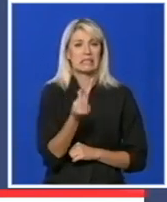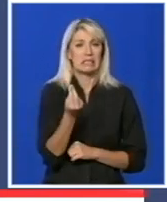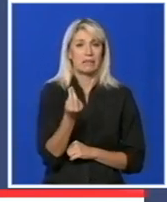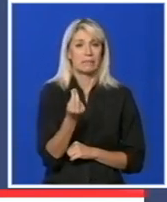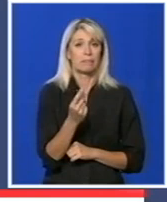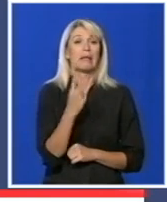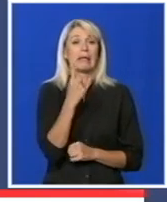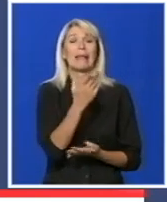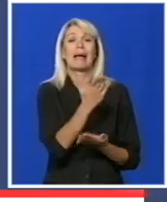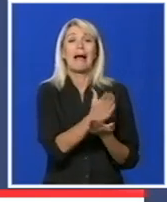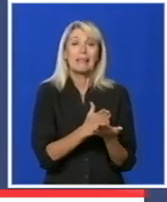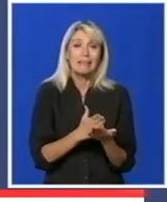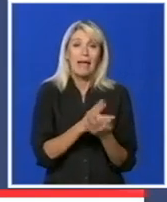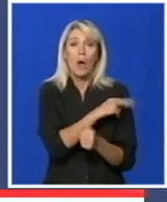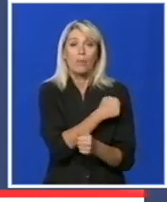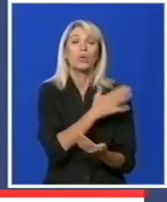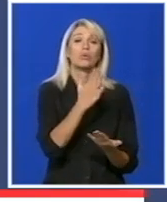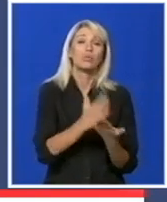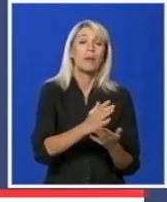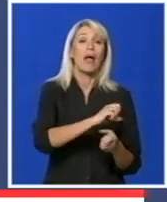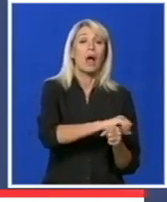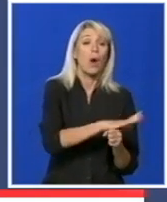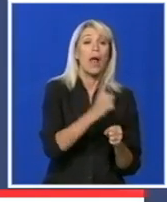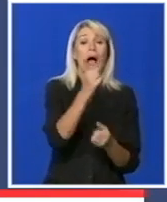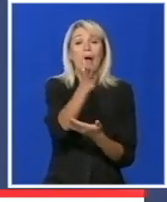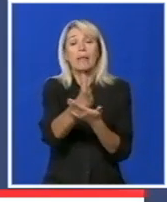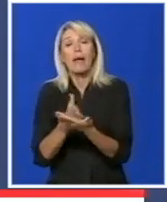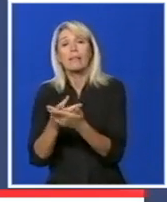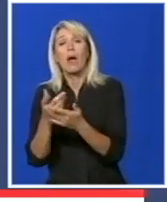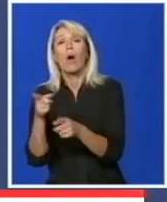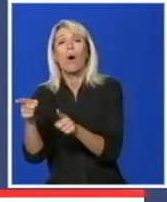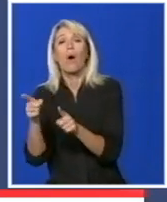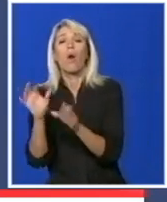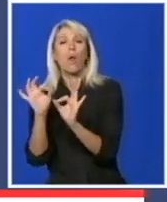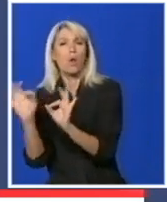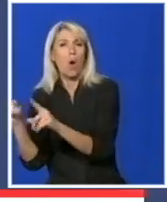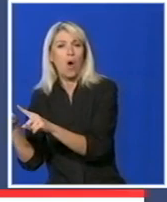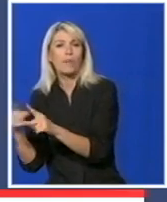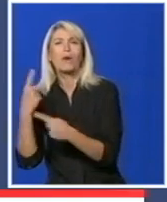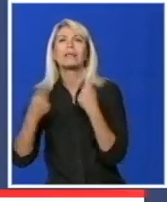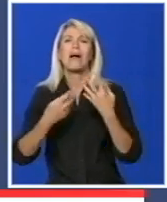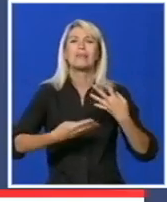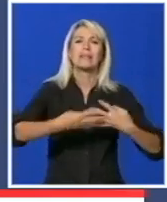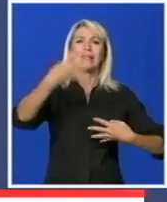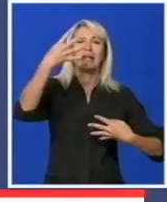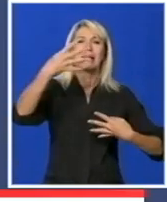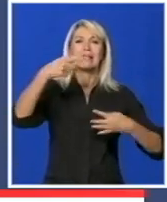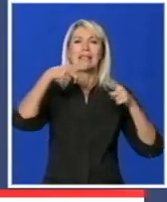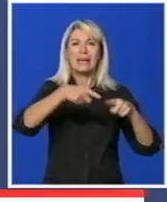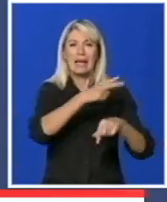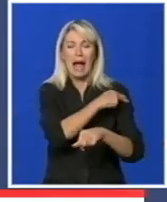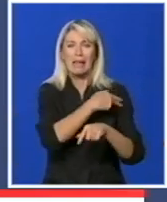jednim delom bili COVID, a jednim delom su bili non-COVID, u zavisnosti od toga da li su zgrade bile, da